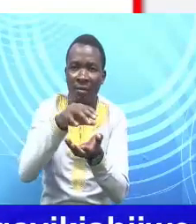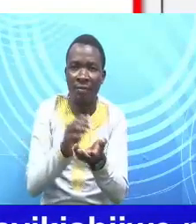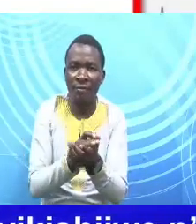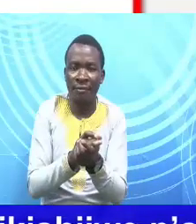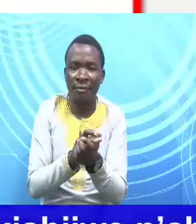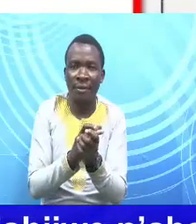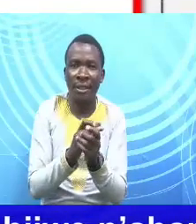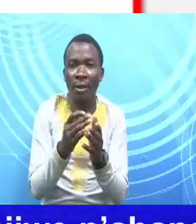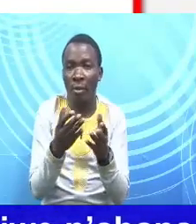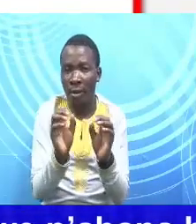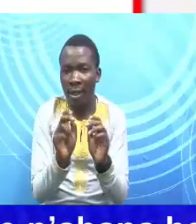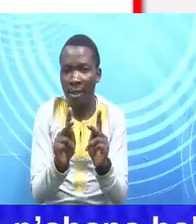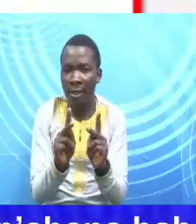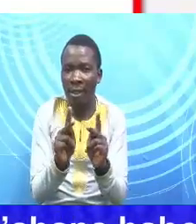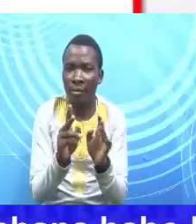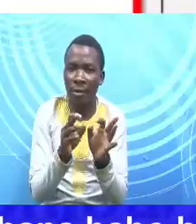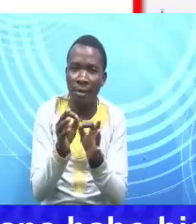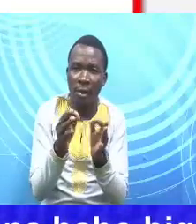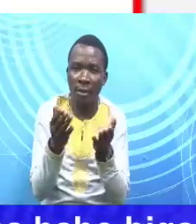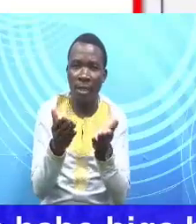No kuvuga ngo